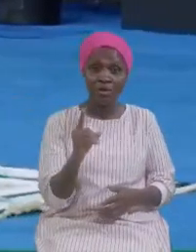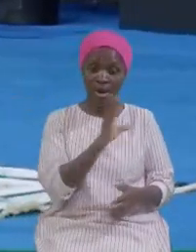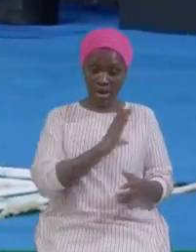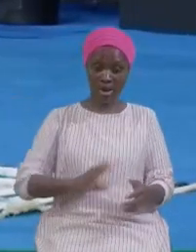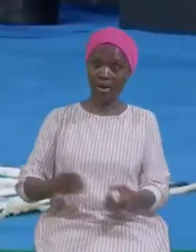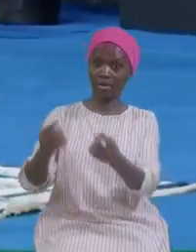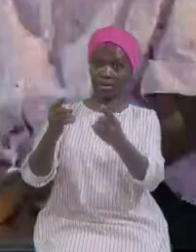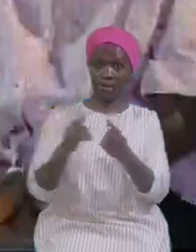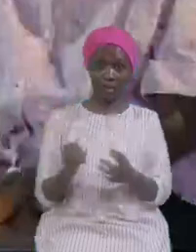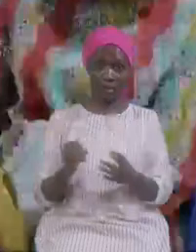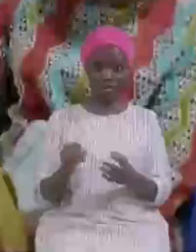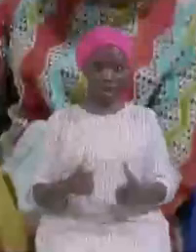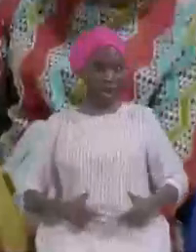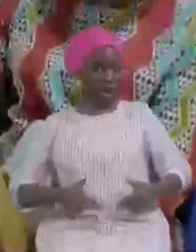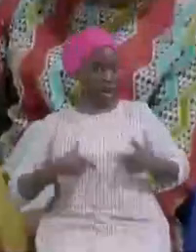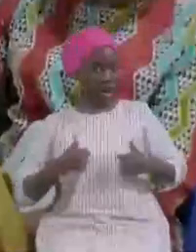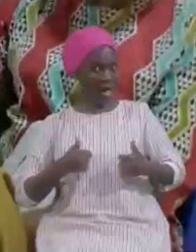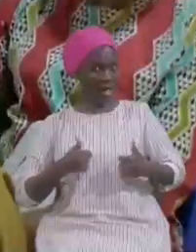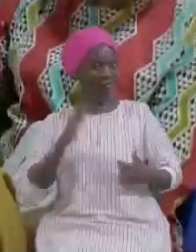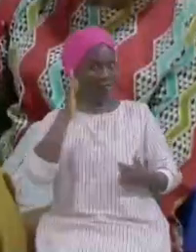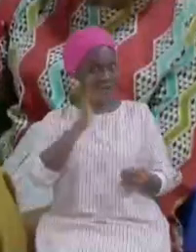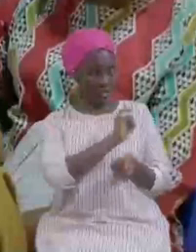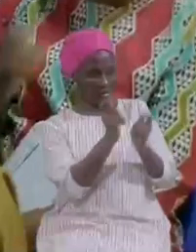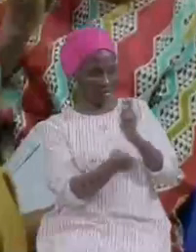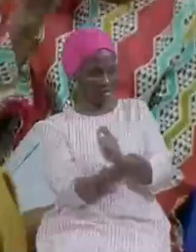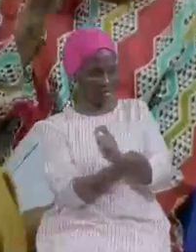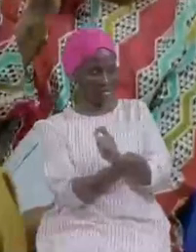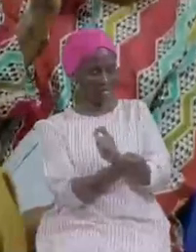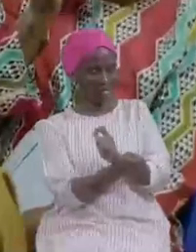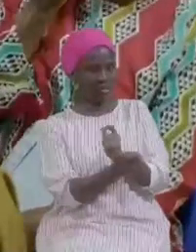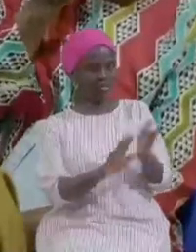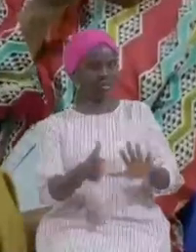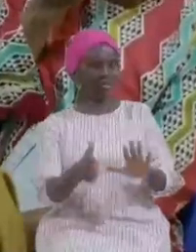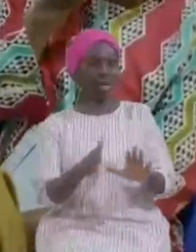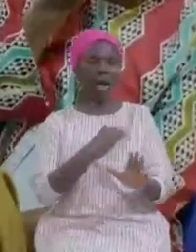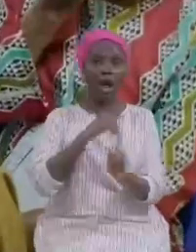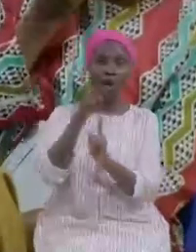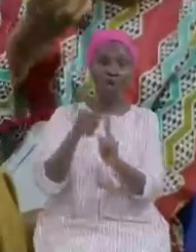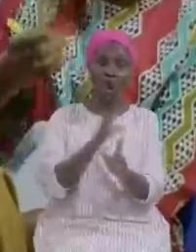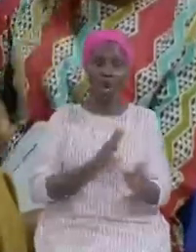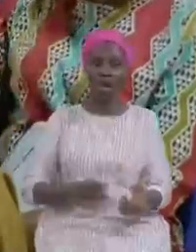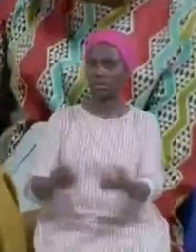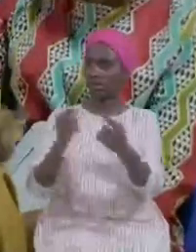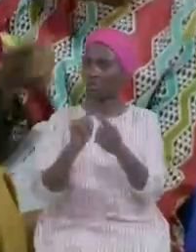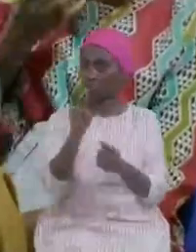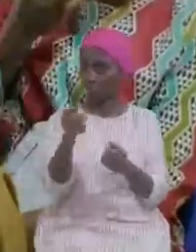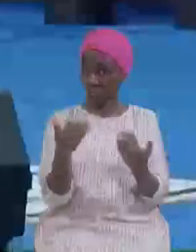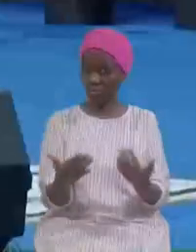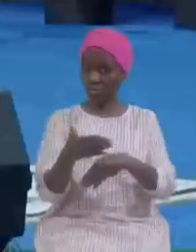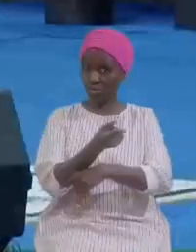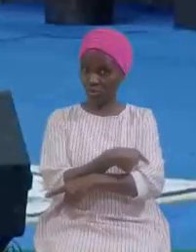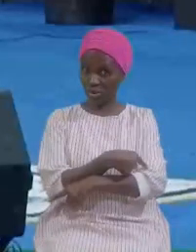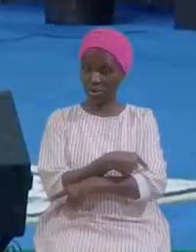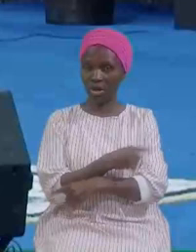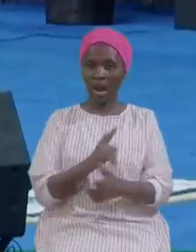vient, la vie remplacera la mort. Et quand Christ vient à toi aujourd'hui,